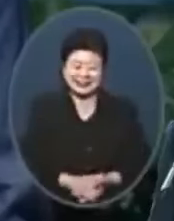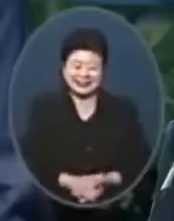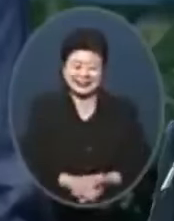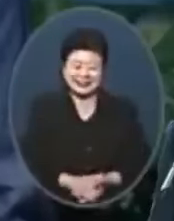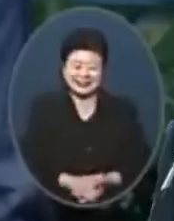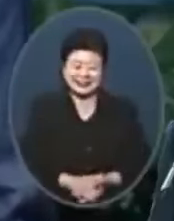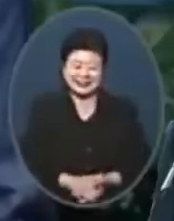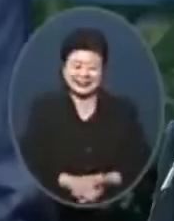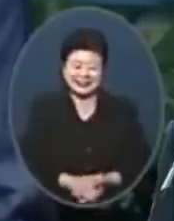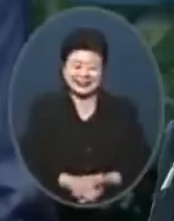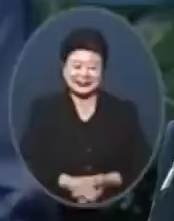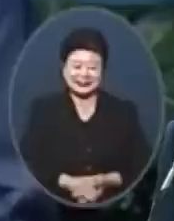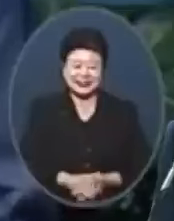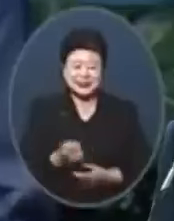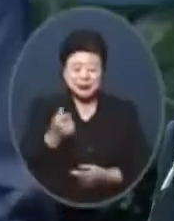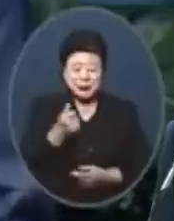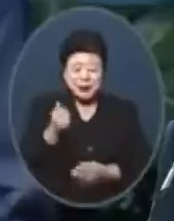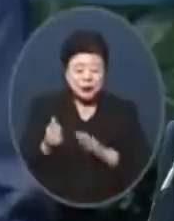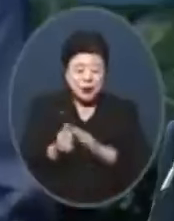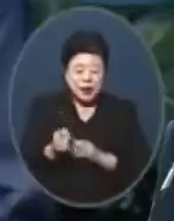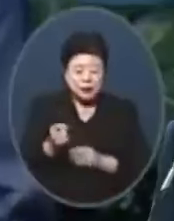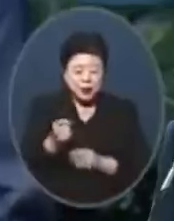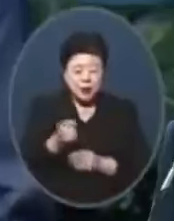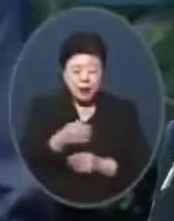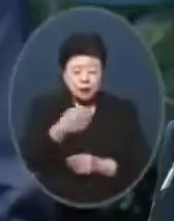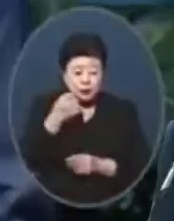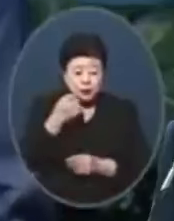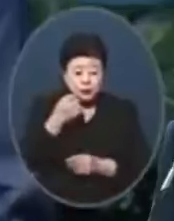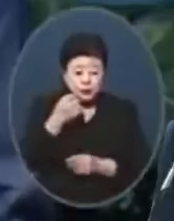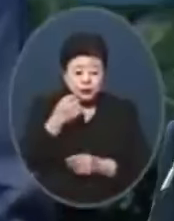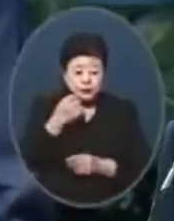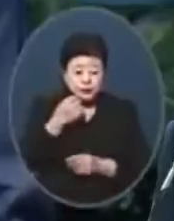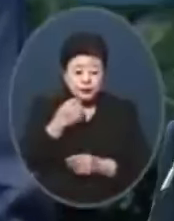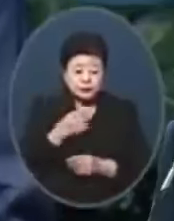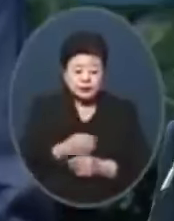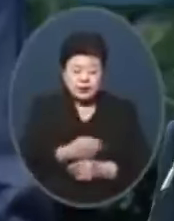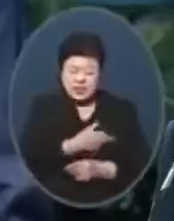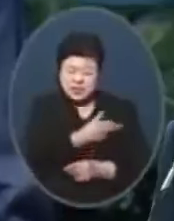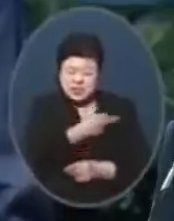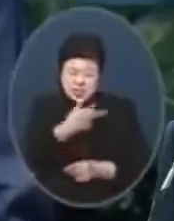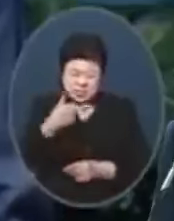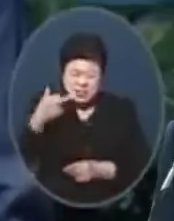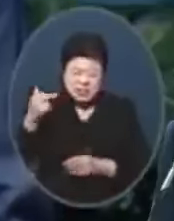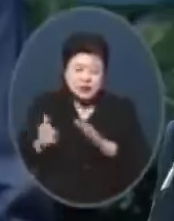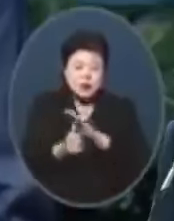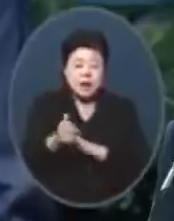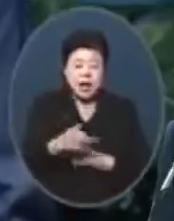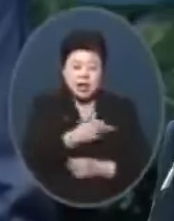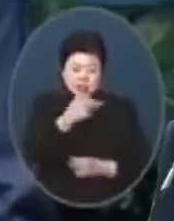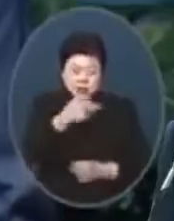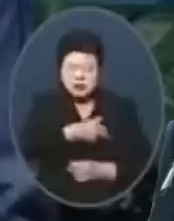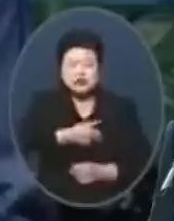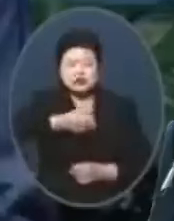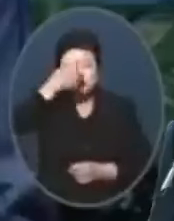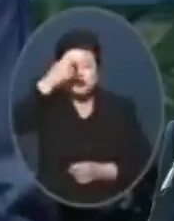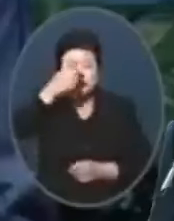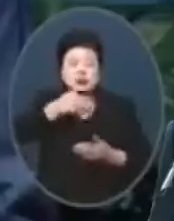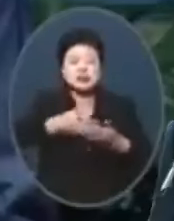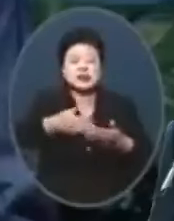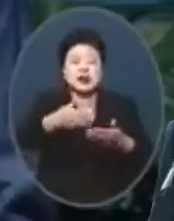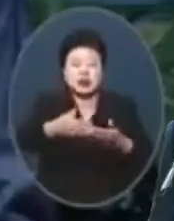적은 소망은 적은 꿈을, 큰 소망은 큰 꿈을 마음속에 그려주는 것입니다.